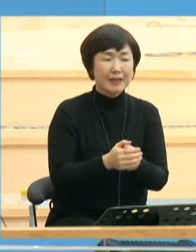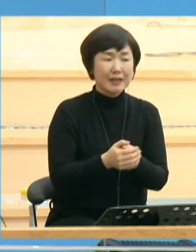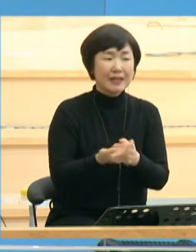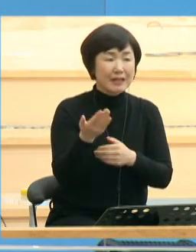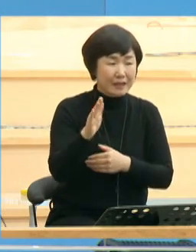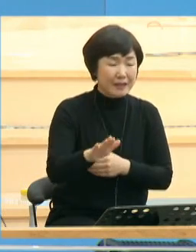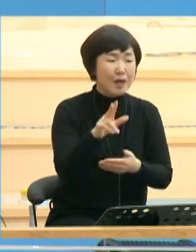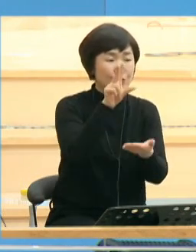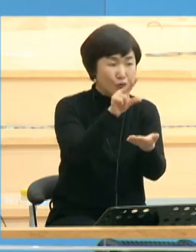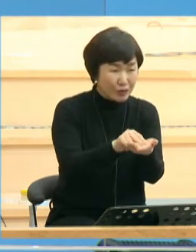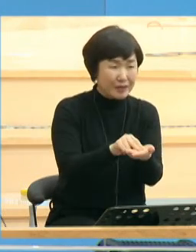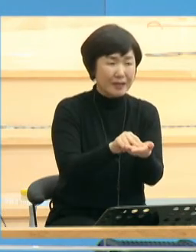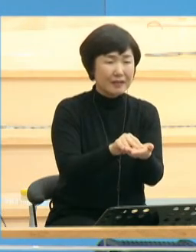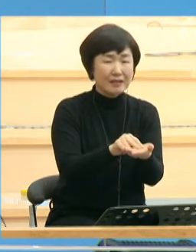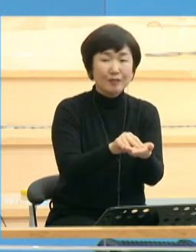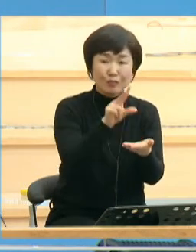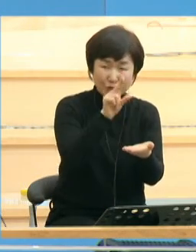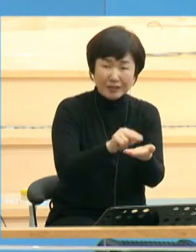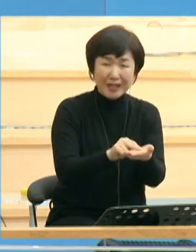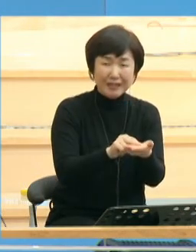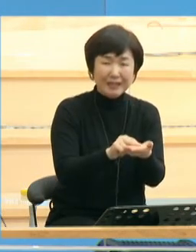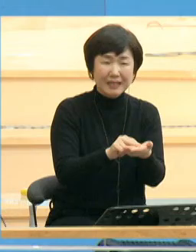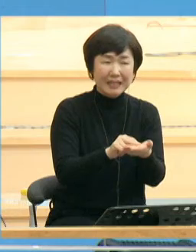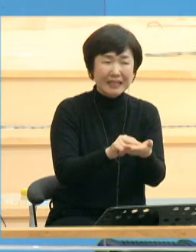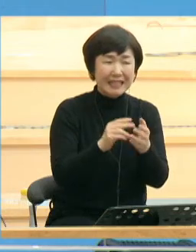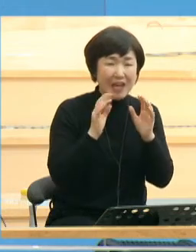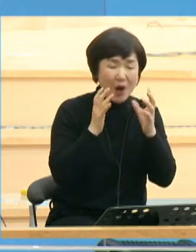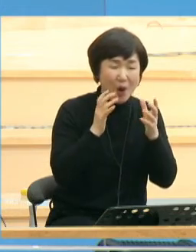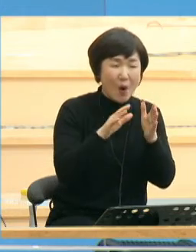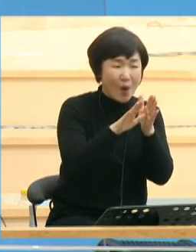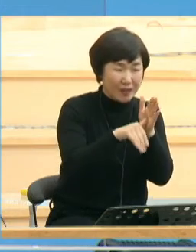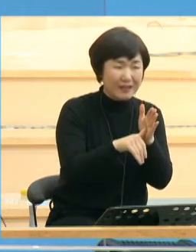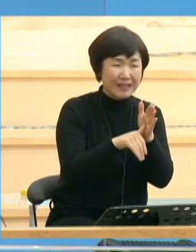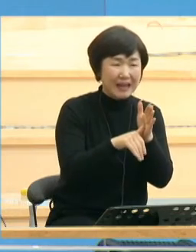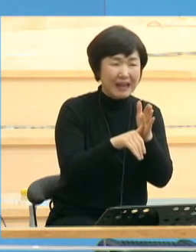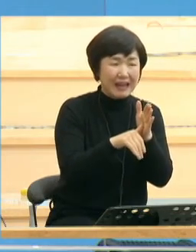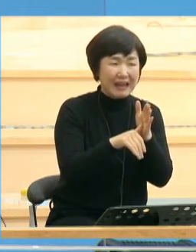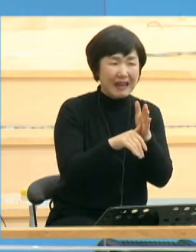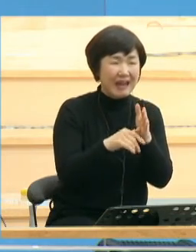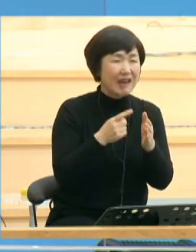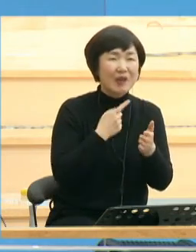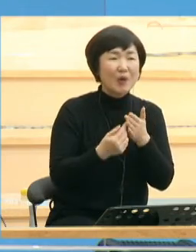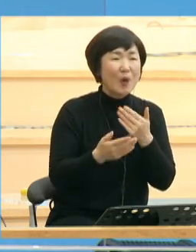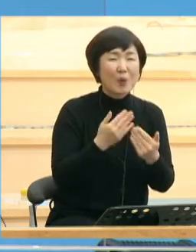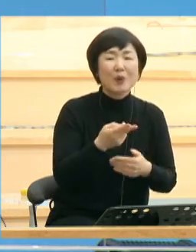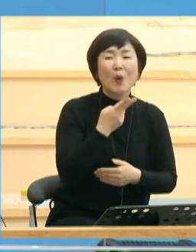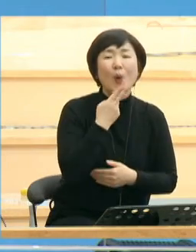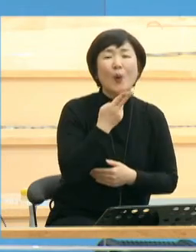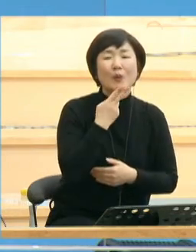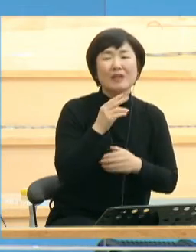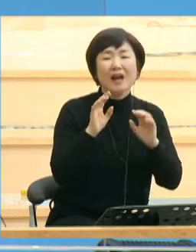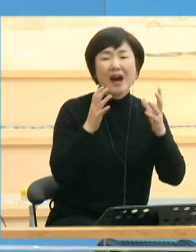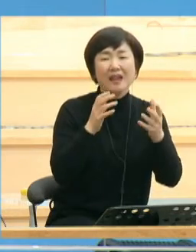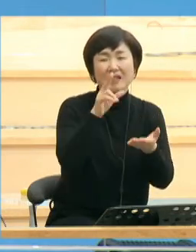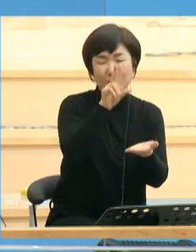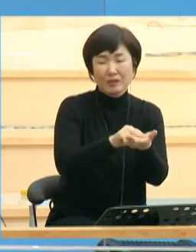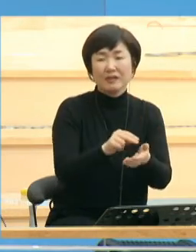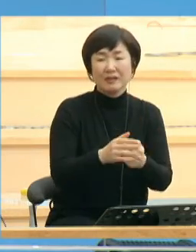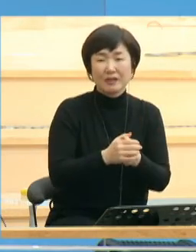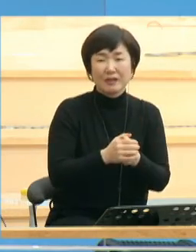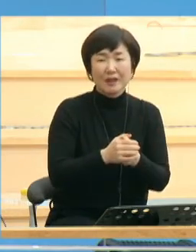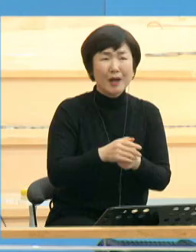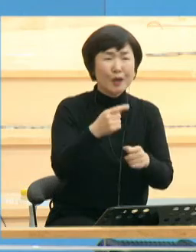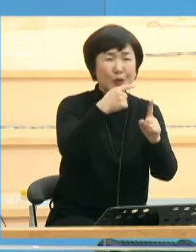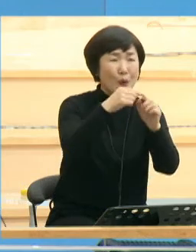이게 안 되어 있는 아이들이 있어요 아무 기억이 없어요 저에 대한